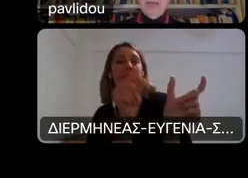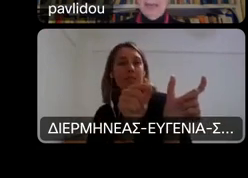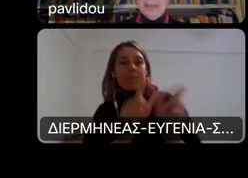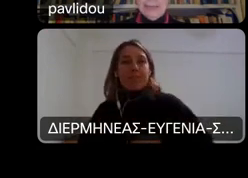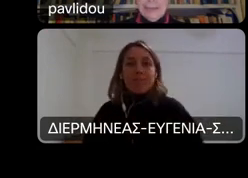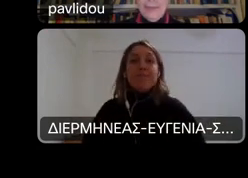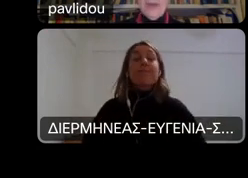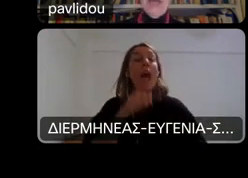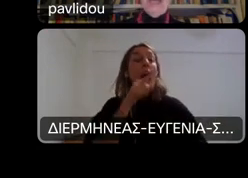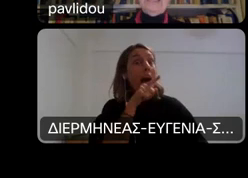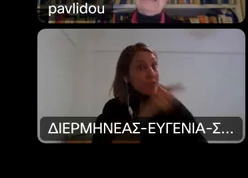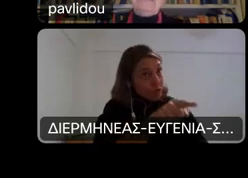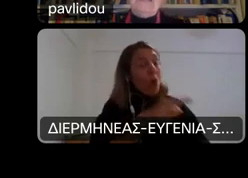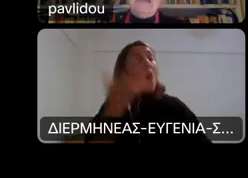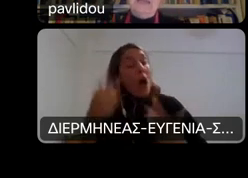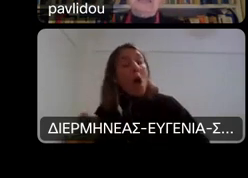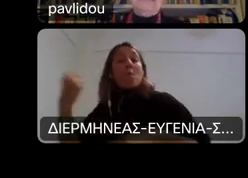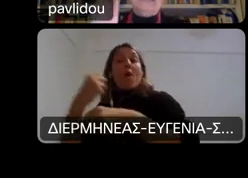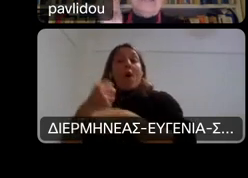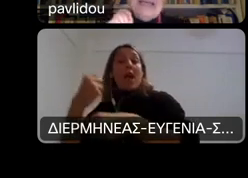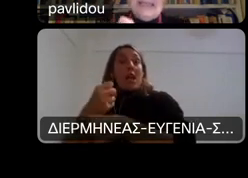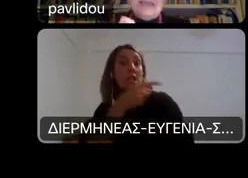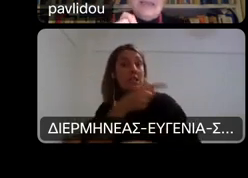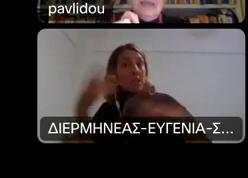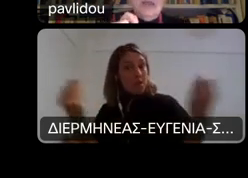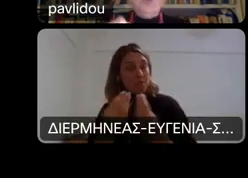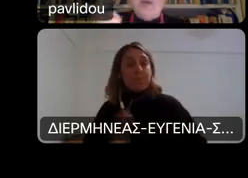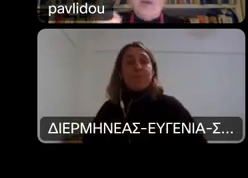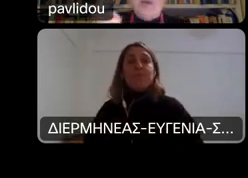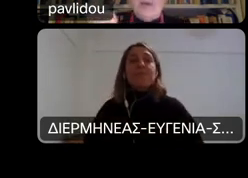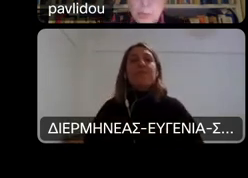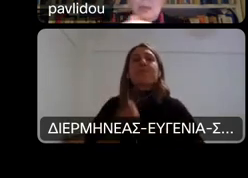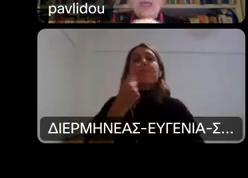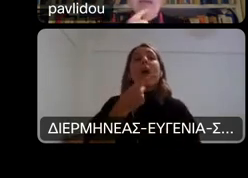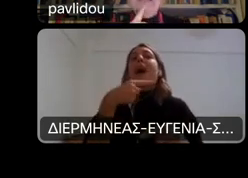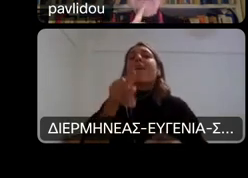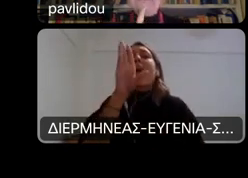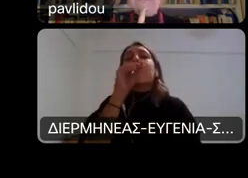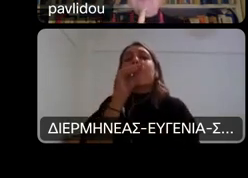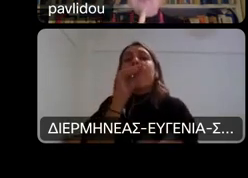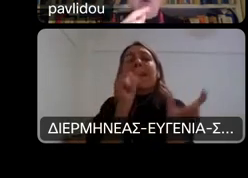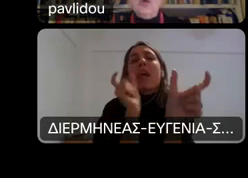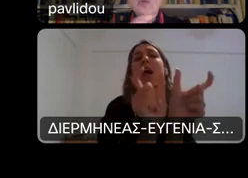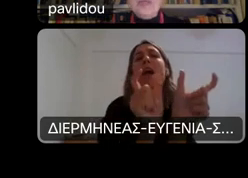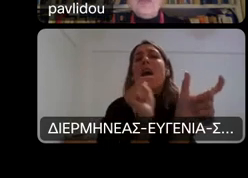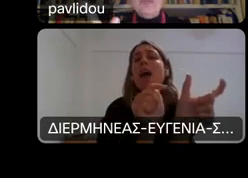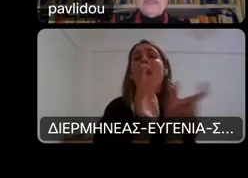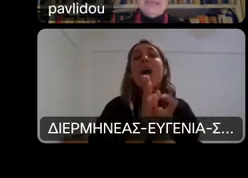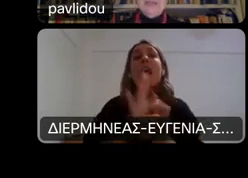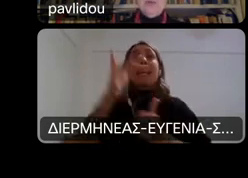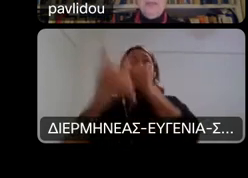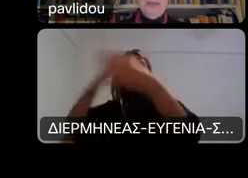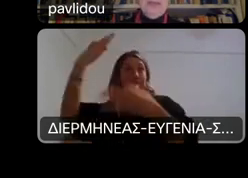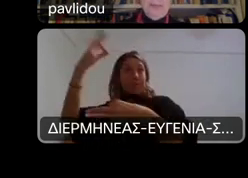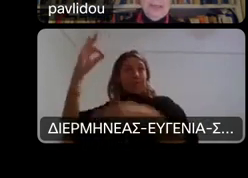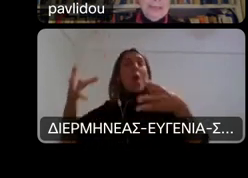έχουμε μια εργασία για την χρήση του παπακίου στο ιστολόγιο μιας